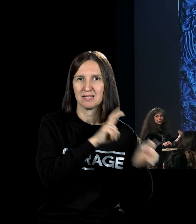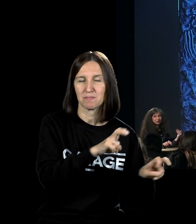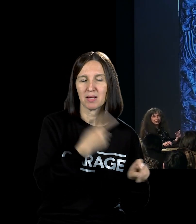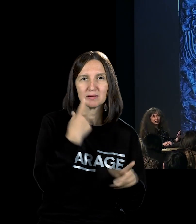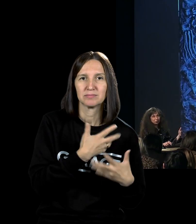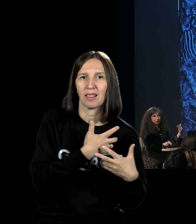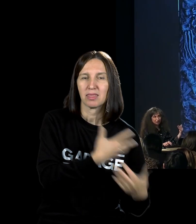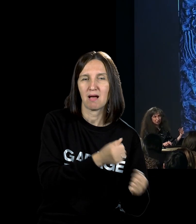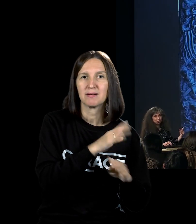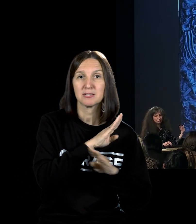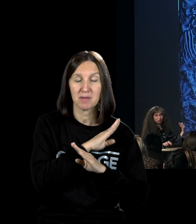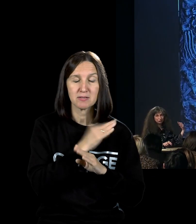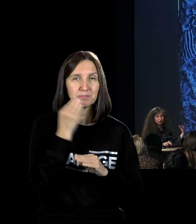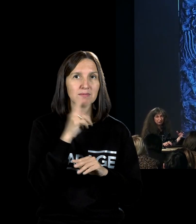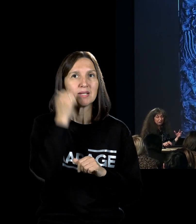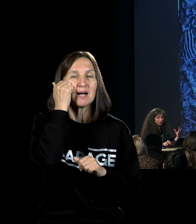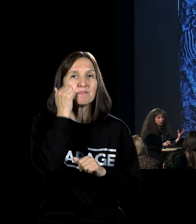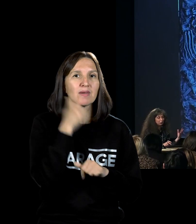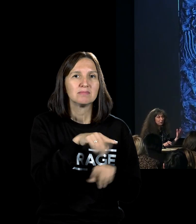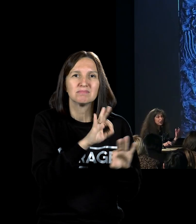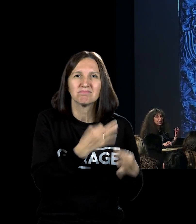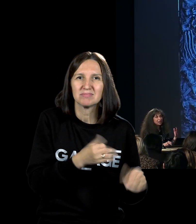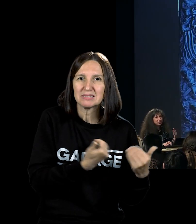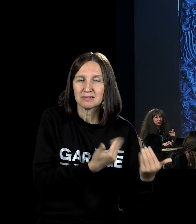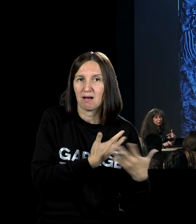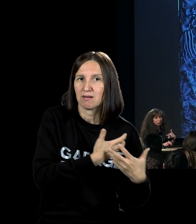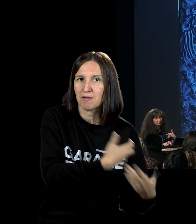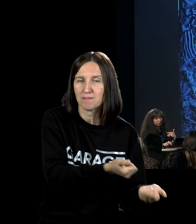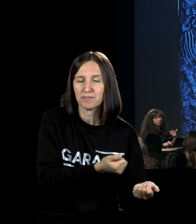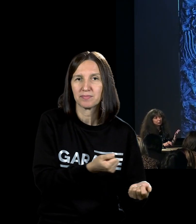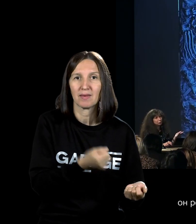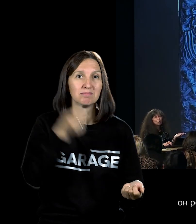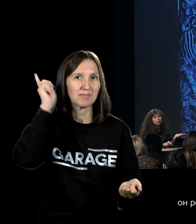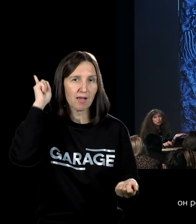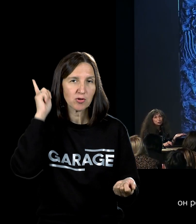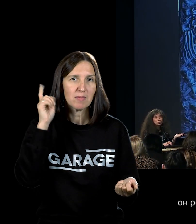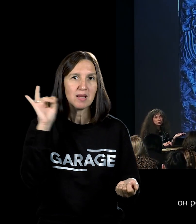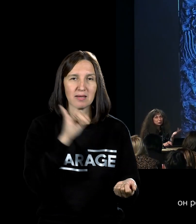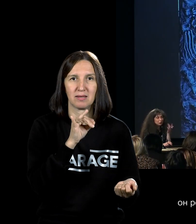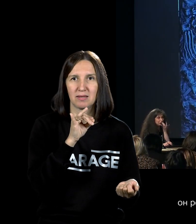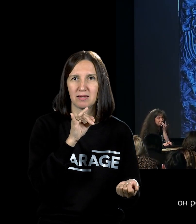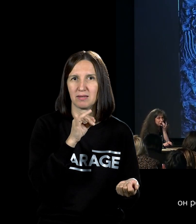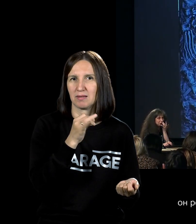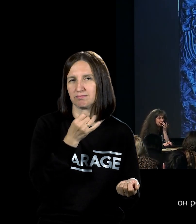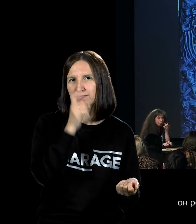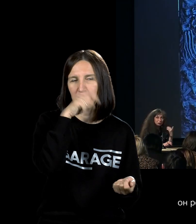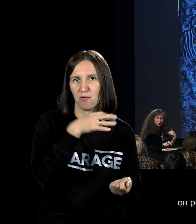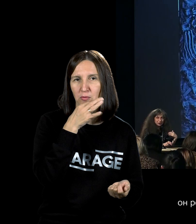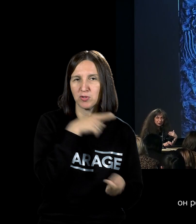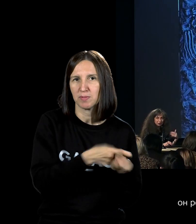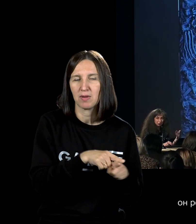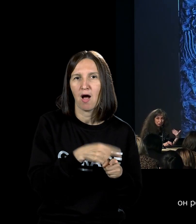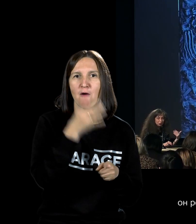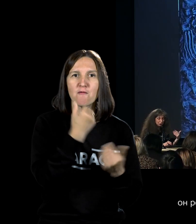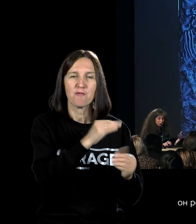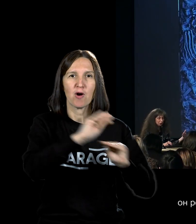тягу к смерти, как тягу к старому и ветхому, и дурному вкусу, потому что кладбищенский вкус